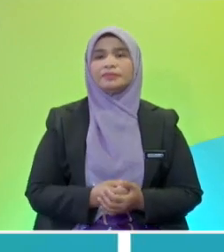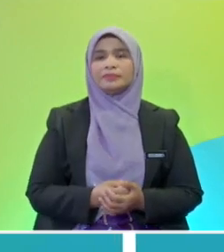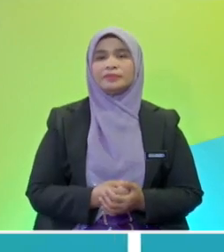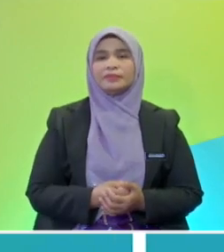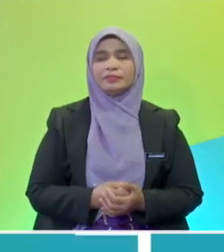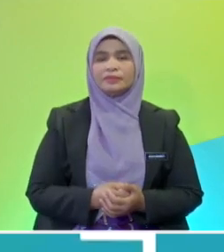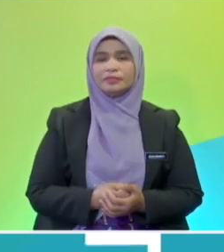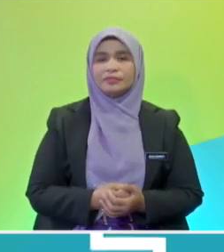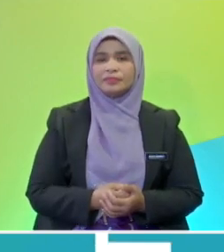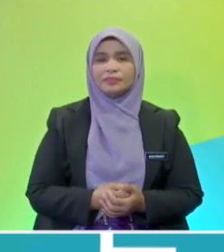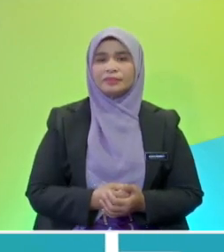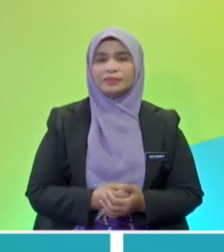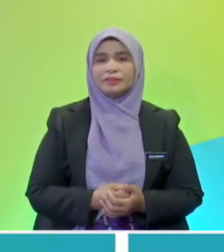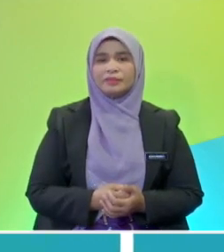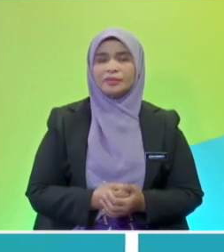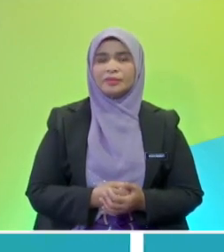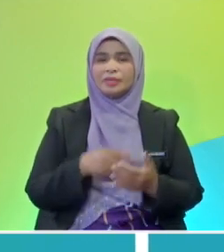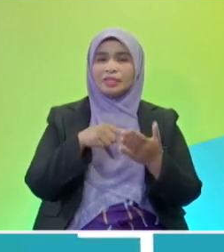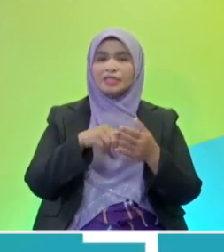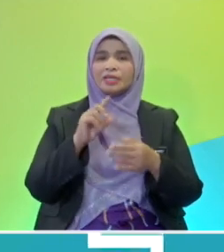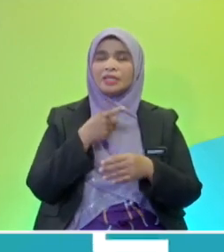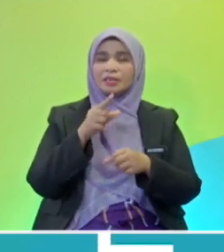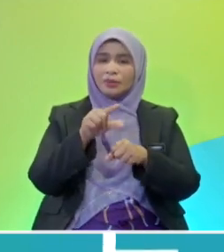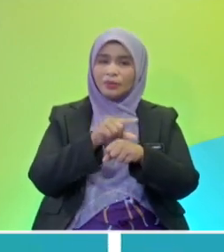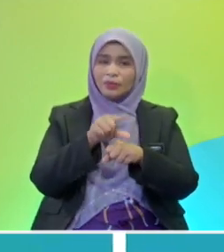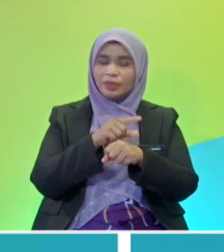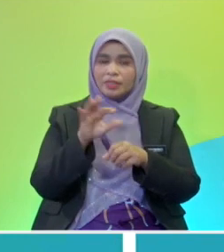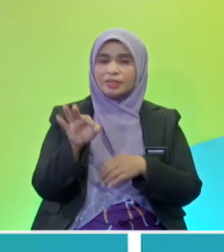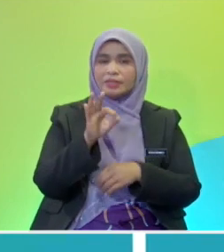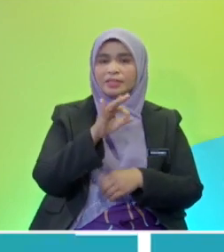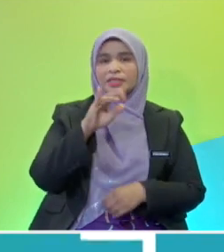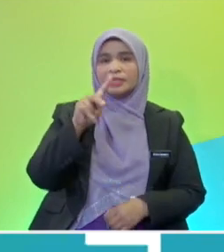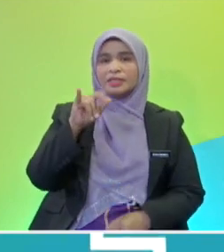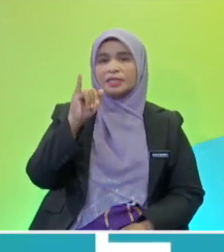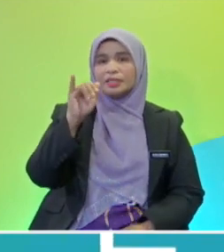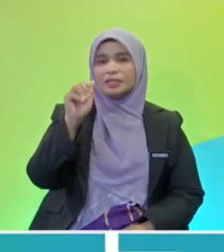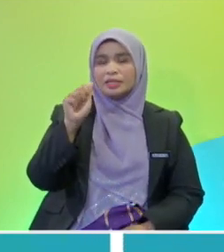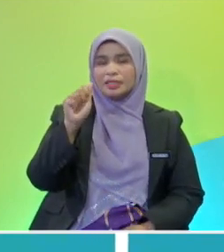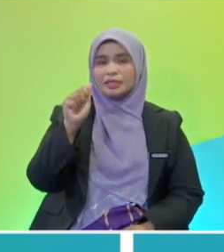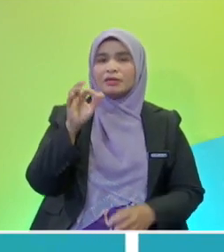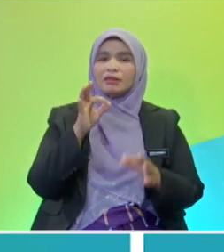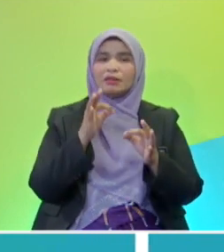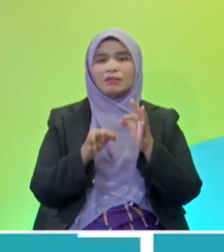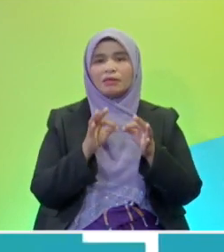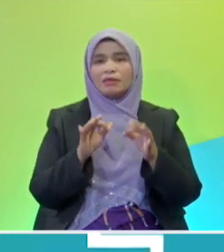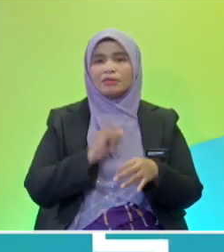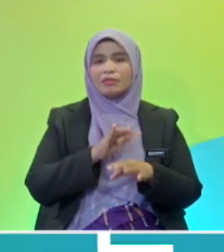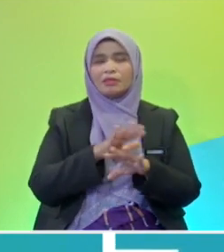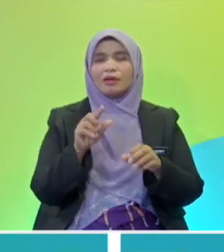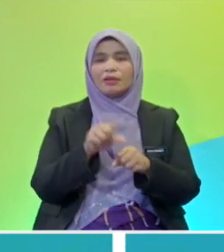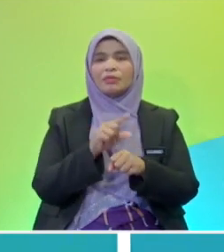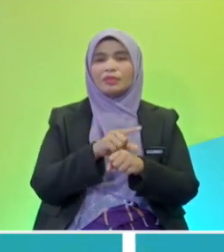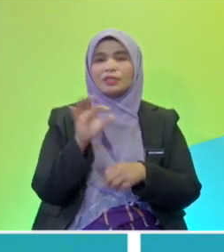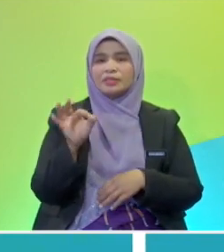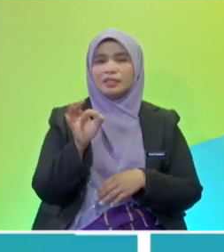besar sikitlah ya boleh ini kita menggunakan jahitan Kia kan Cikgu kalau kalau kalaulah a saya tak guna jahitan kiaas saya guna